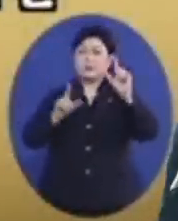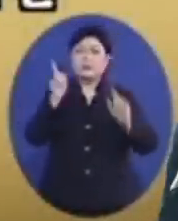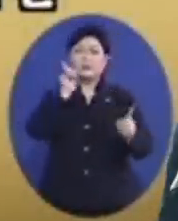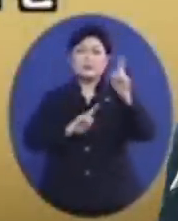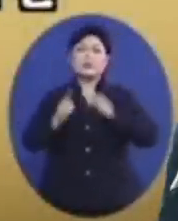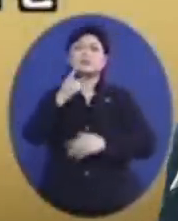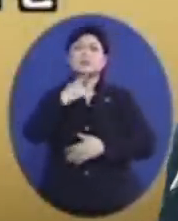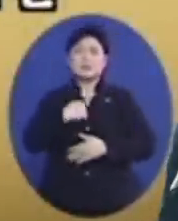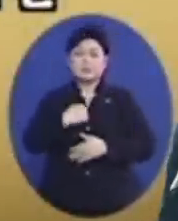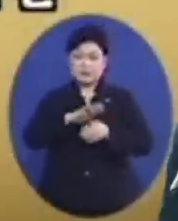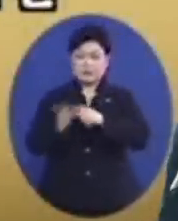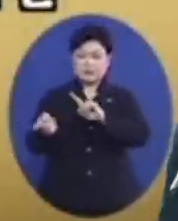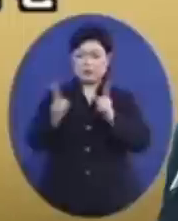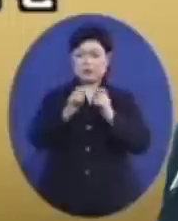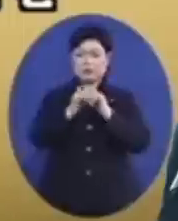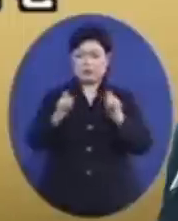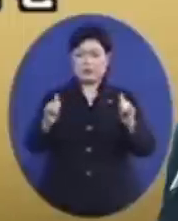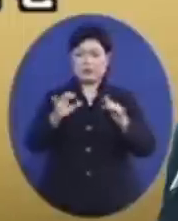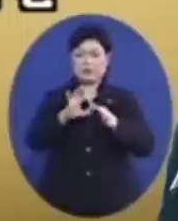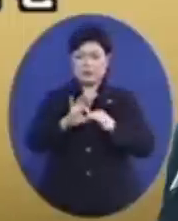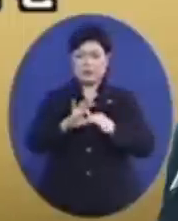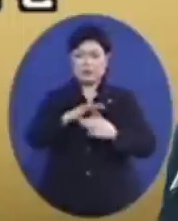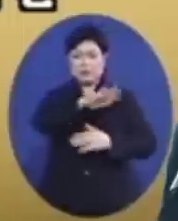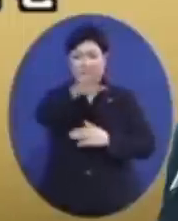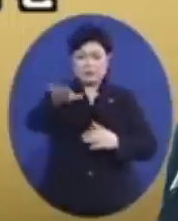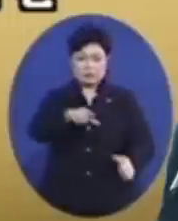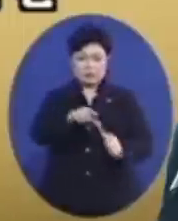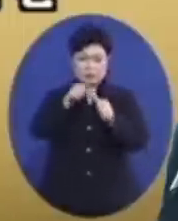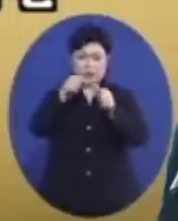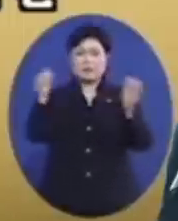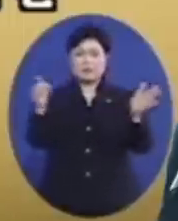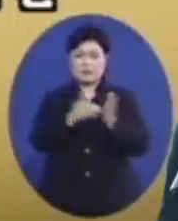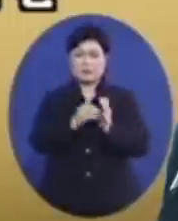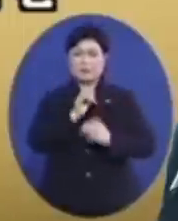상처받은 치유자의 모습으로 우리를 구원하신다고 말씀하셨습니다.